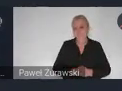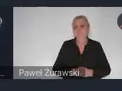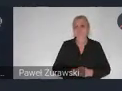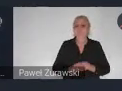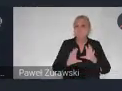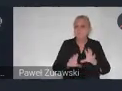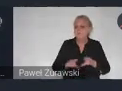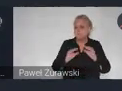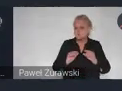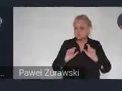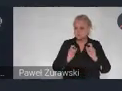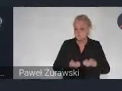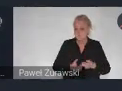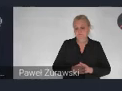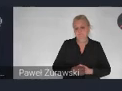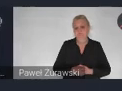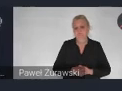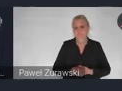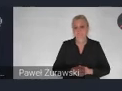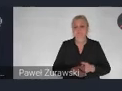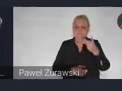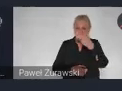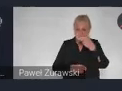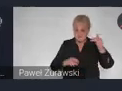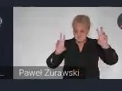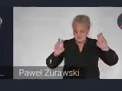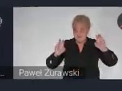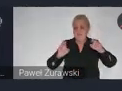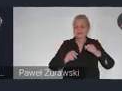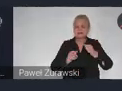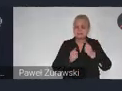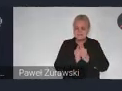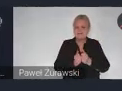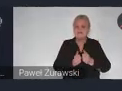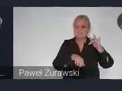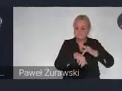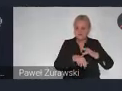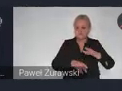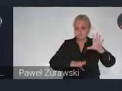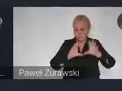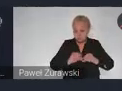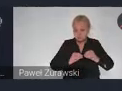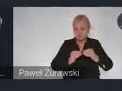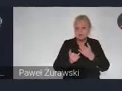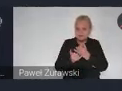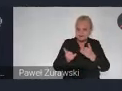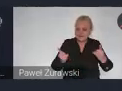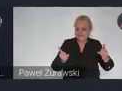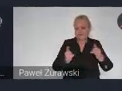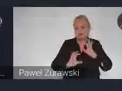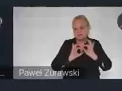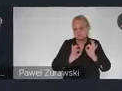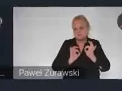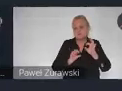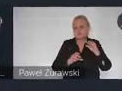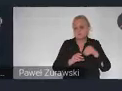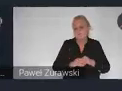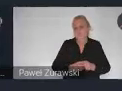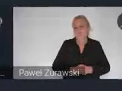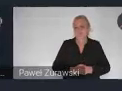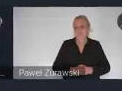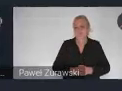począwszy od tytułu Zadania poprzez rezultaty budżet i inne informacje które